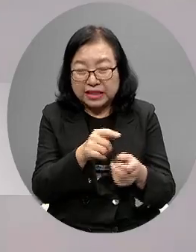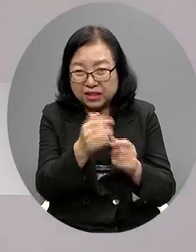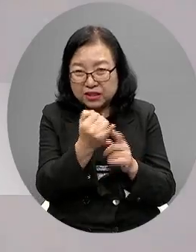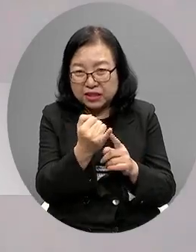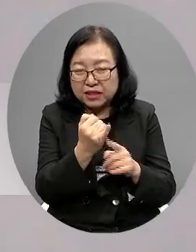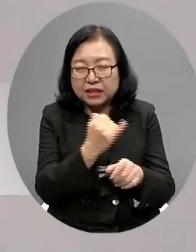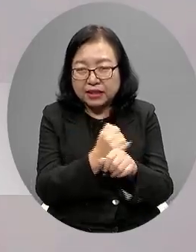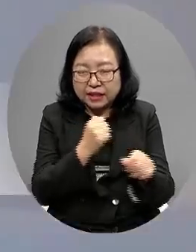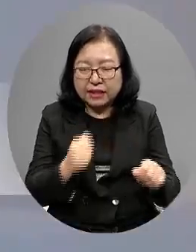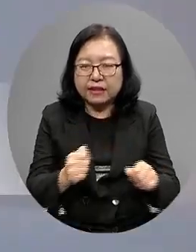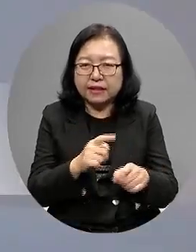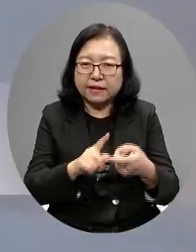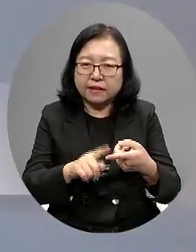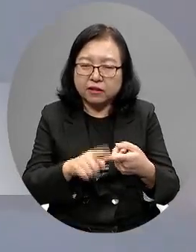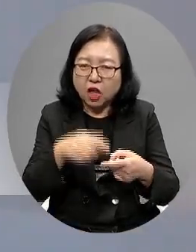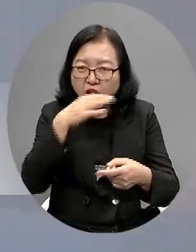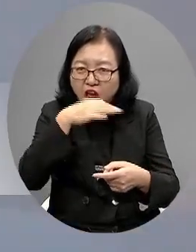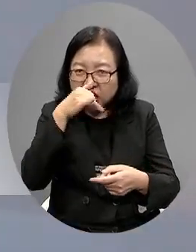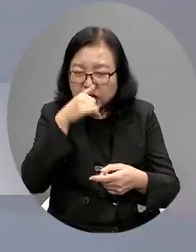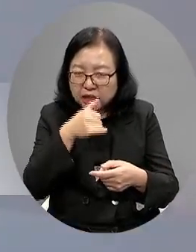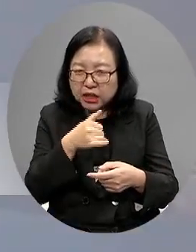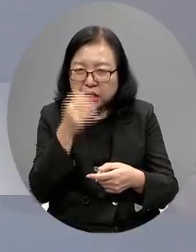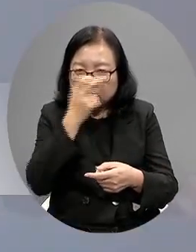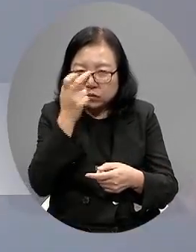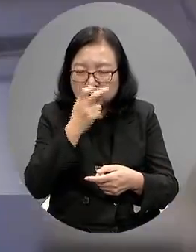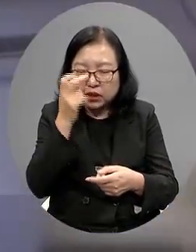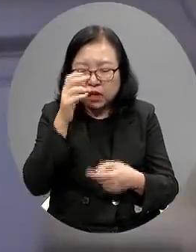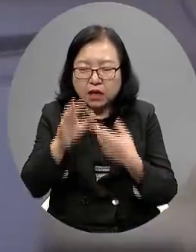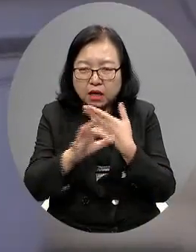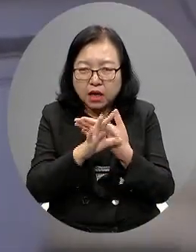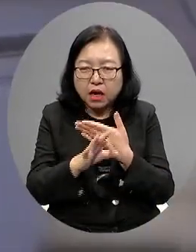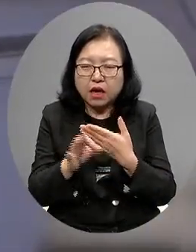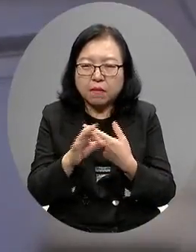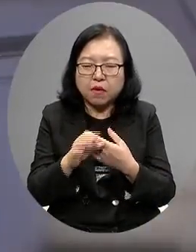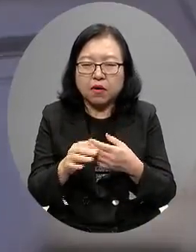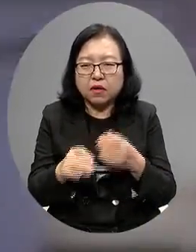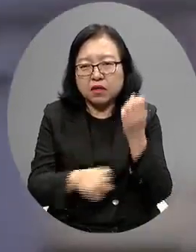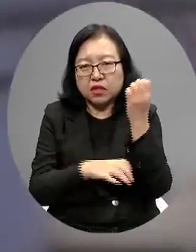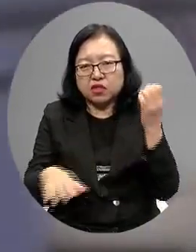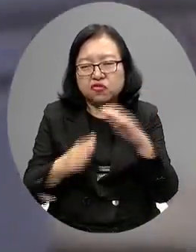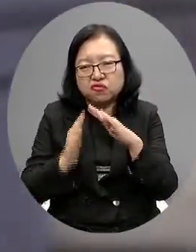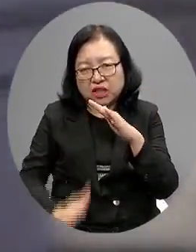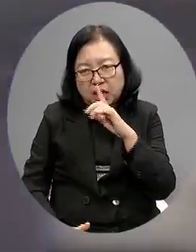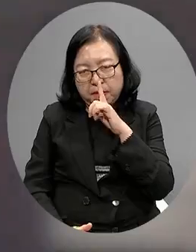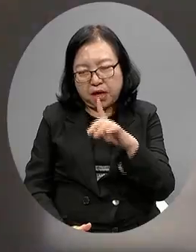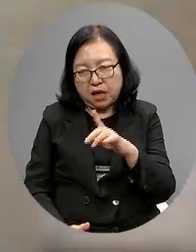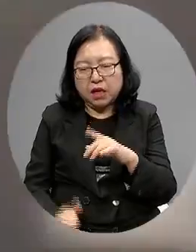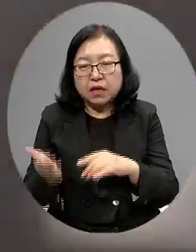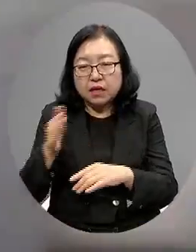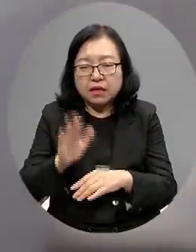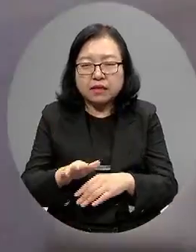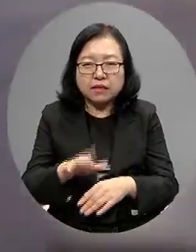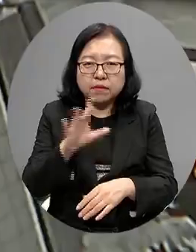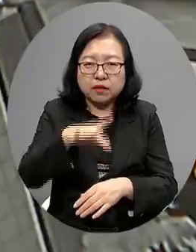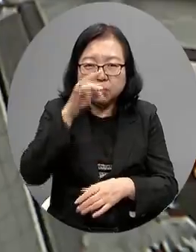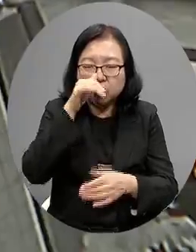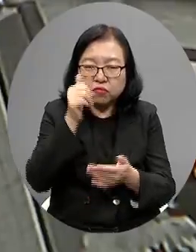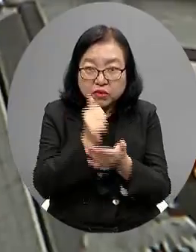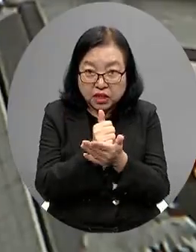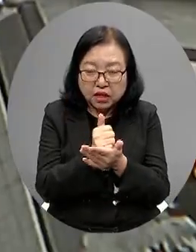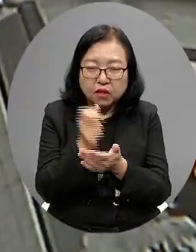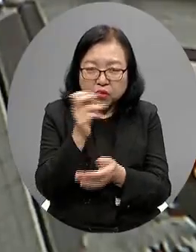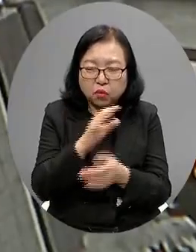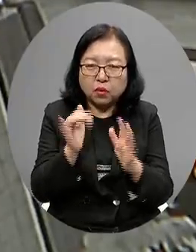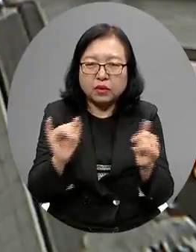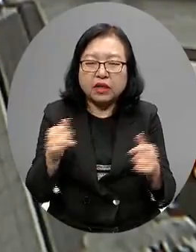음주 처벌기준 수치에 미치지 않는다는 이유에서였습니다 하지만 초범이고 임명 피해가 없도 실이 선고된 건